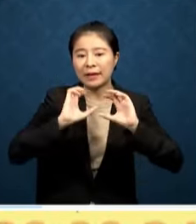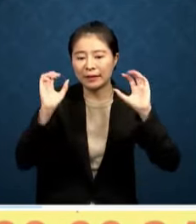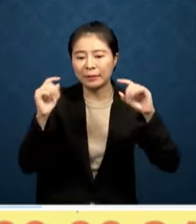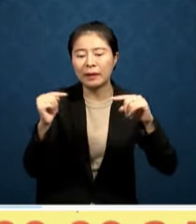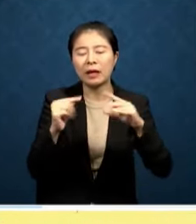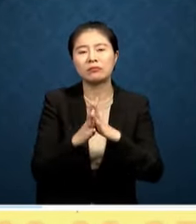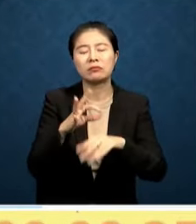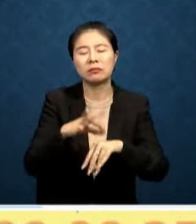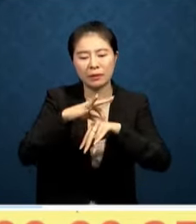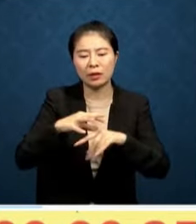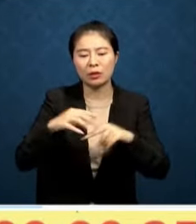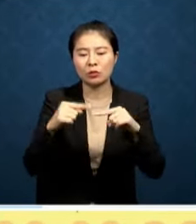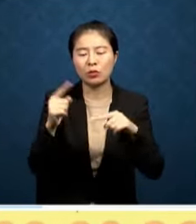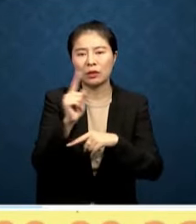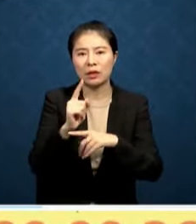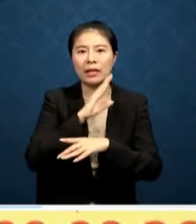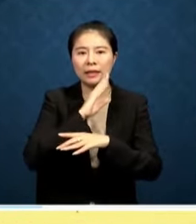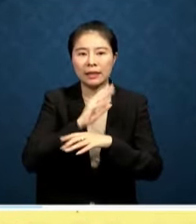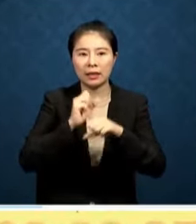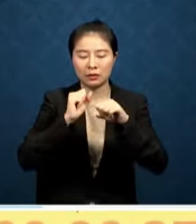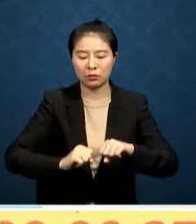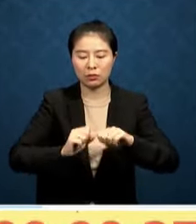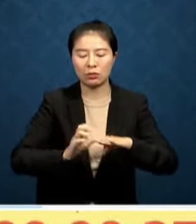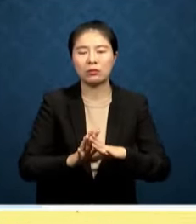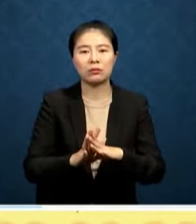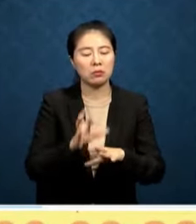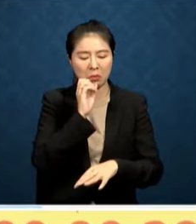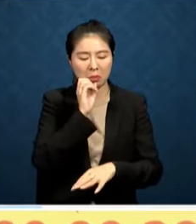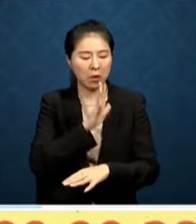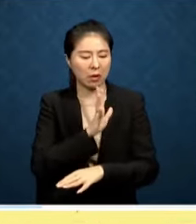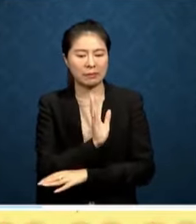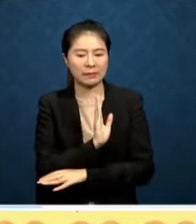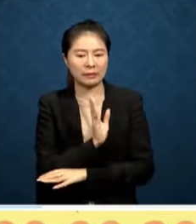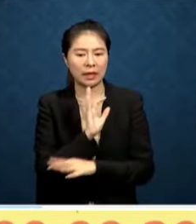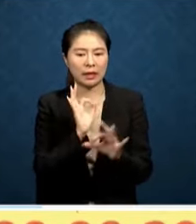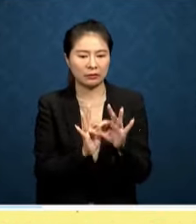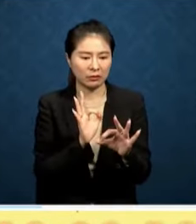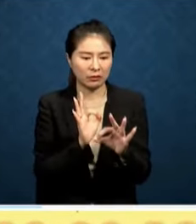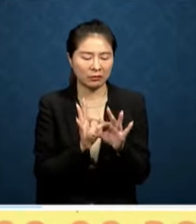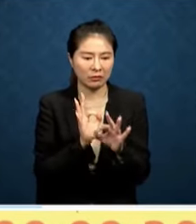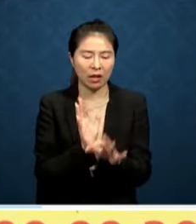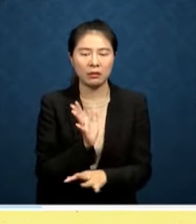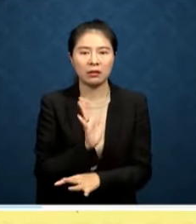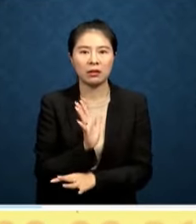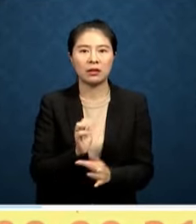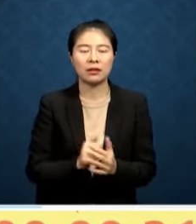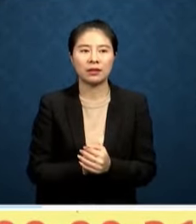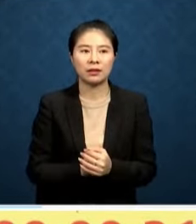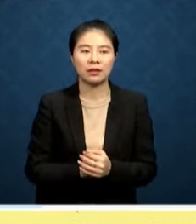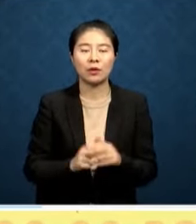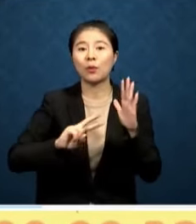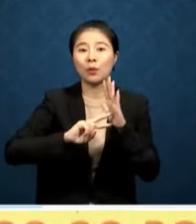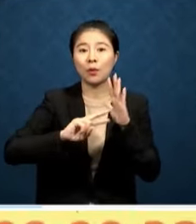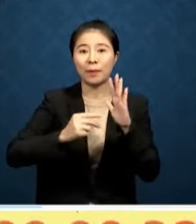าถ้าหากท่านยืนยันว่าไม่ใช่เป็นสัดส่วนของธนาคารแห่งประเทศไทยนั่นเ